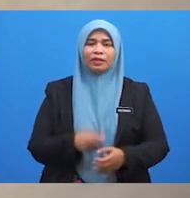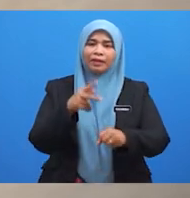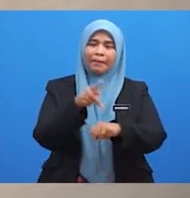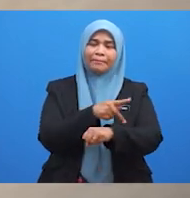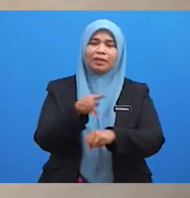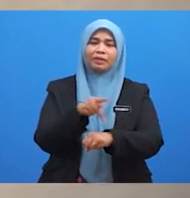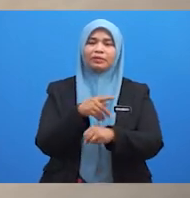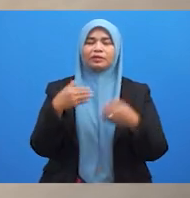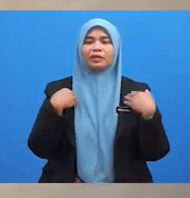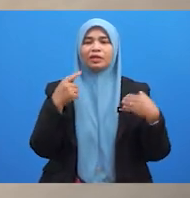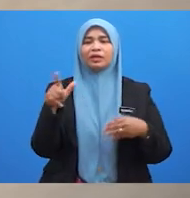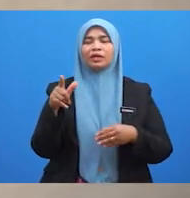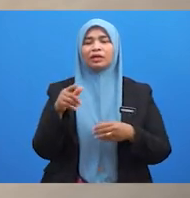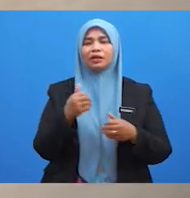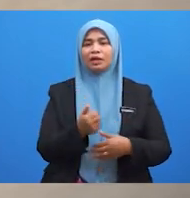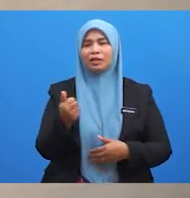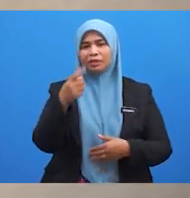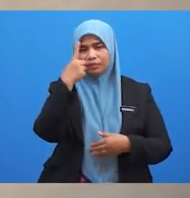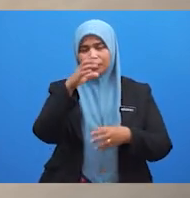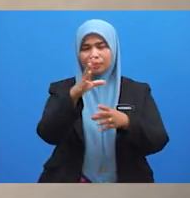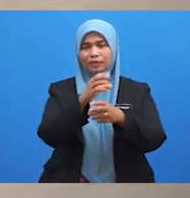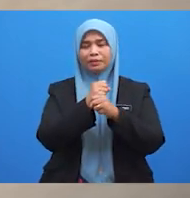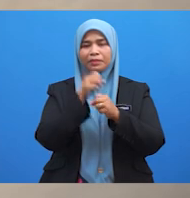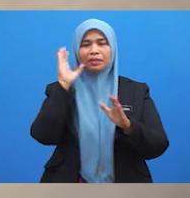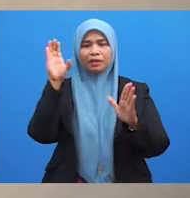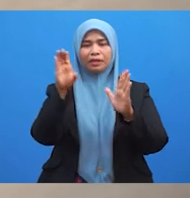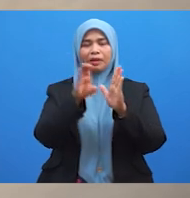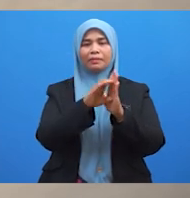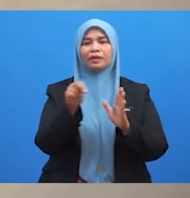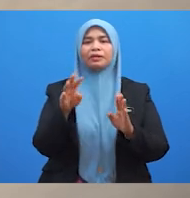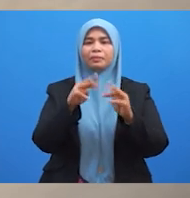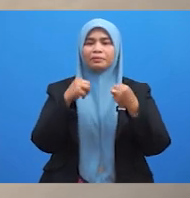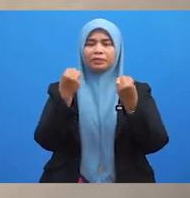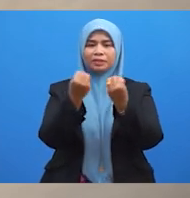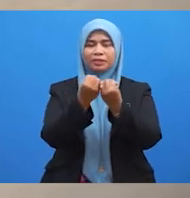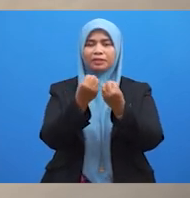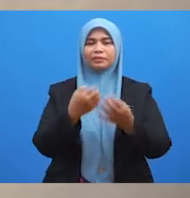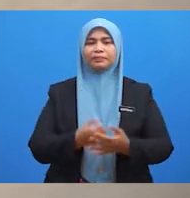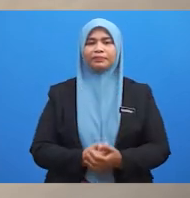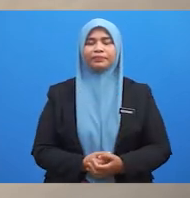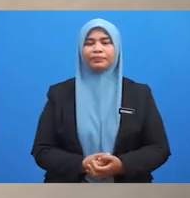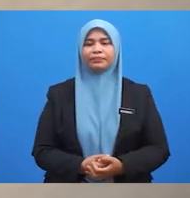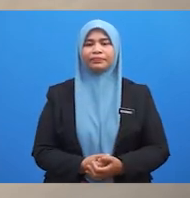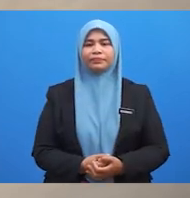Pantun adalah alat mendapatkan gambaran masyarakat.